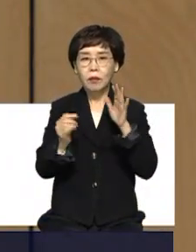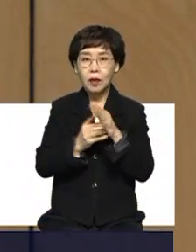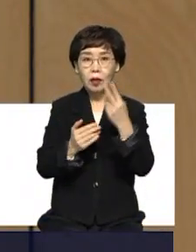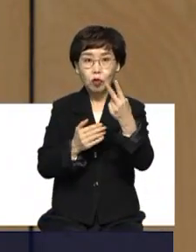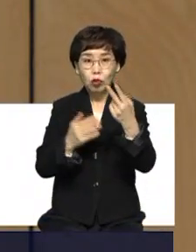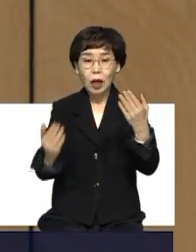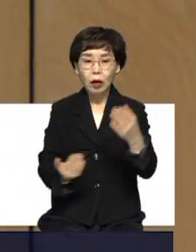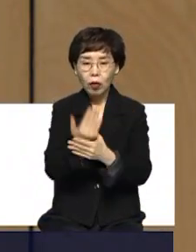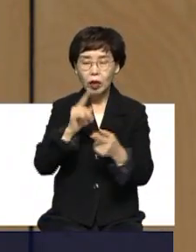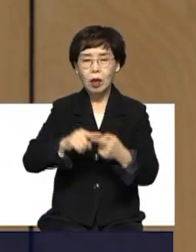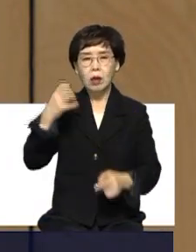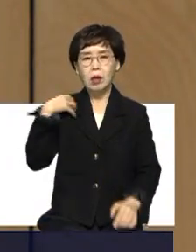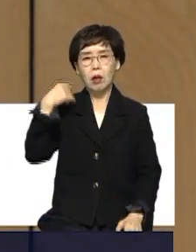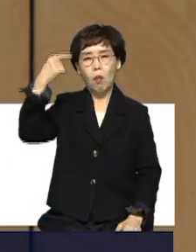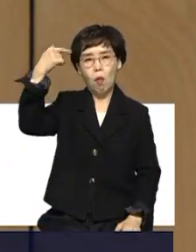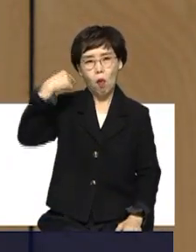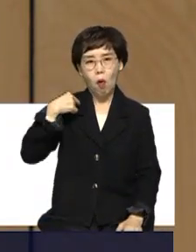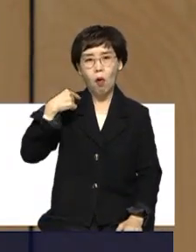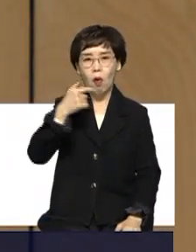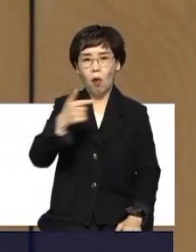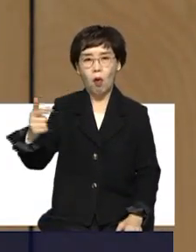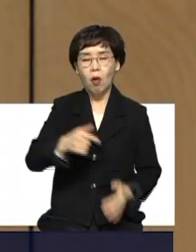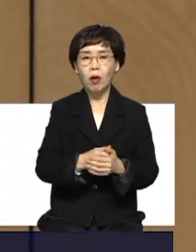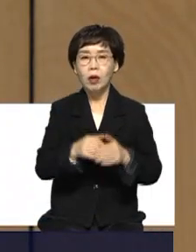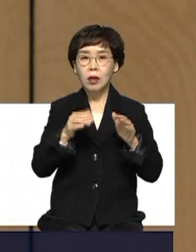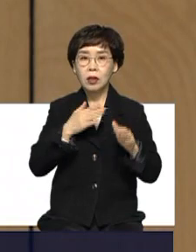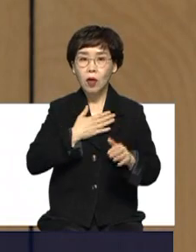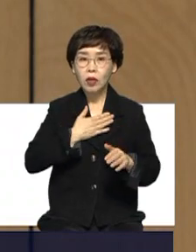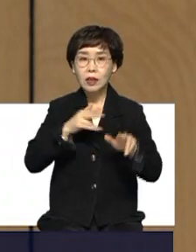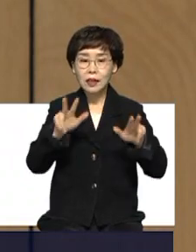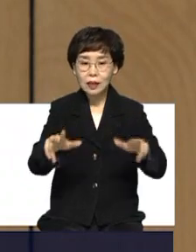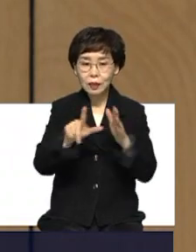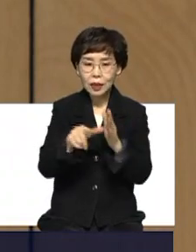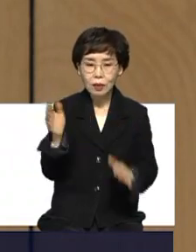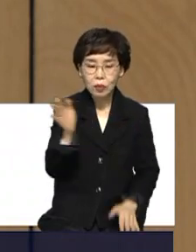책임을 통감하며 저는 이 시간 이후